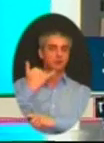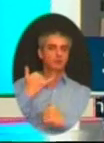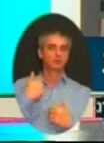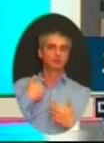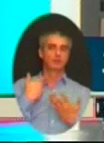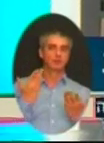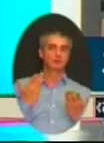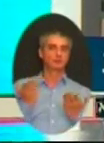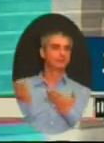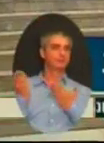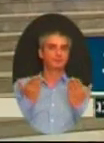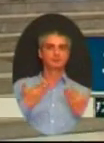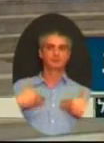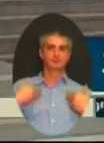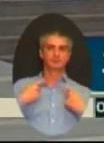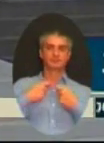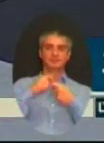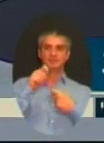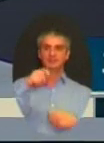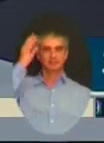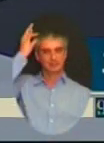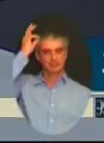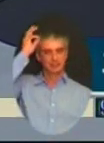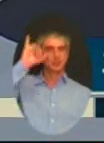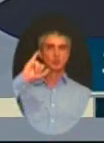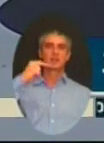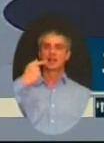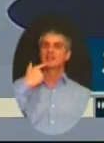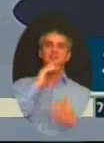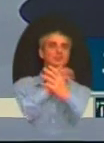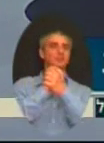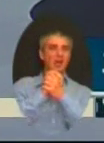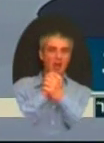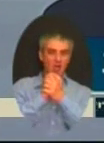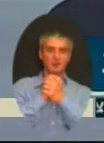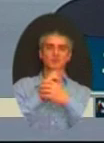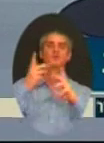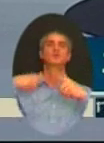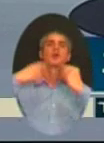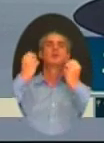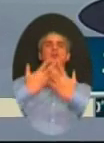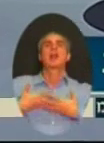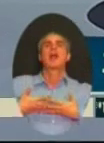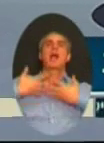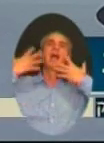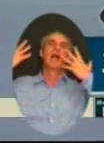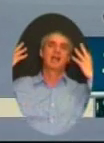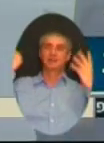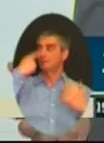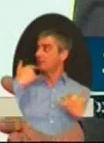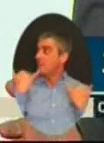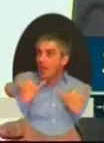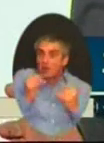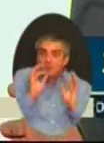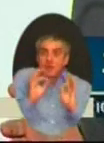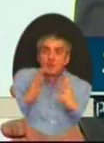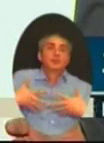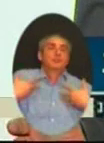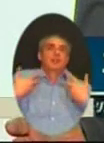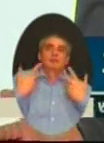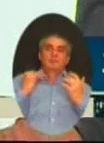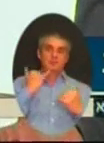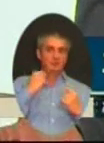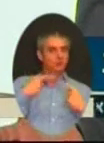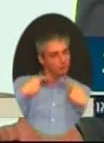עכשיו אני מקדם בברכה את חבר הכנסת יהודה גליק. שלום לך שלום, ויום של הארת פנים. היום ממש הארת פנים,